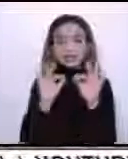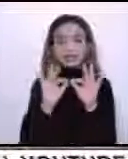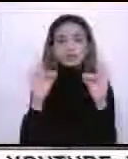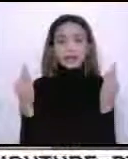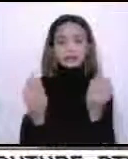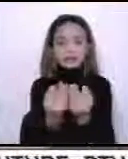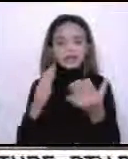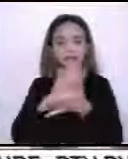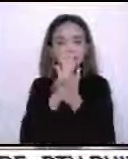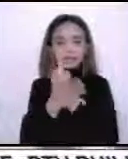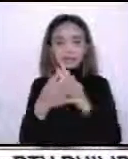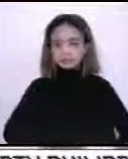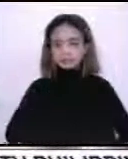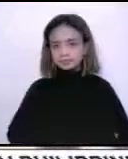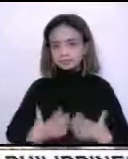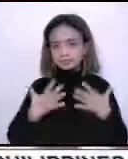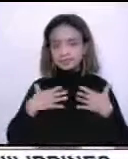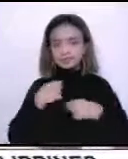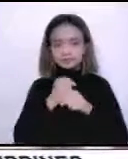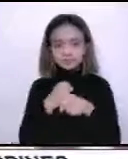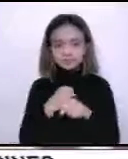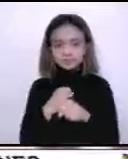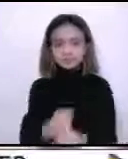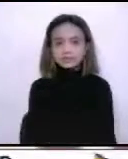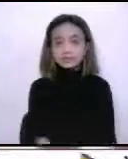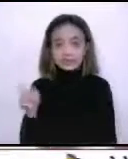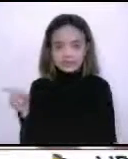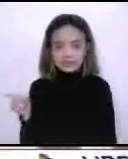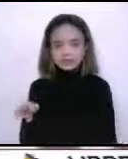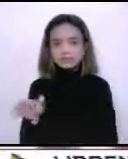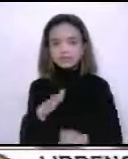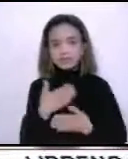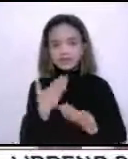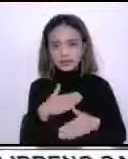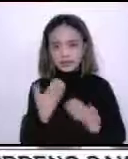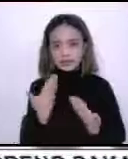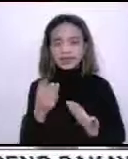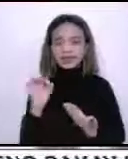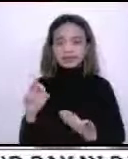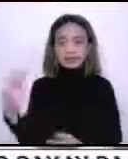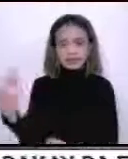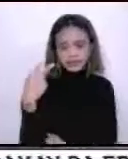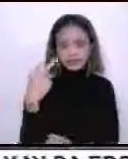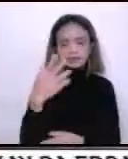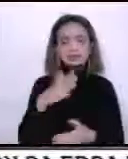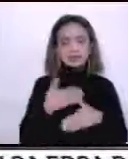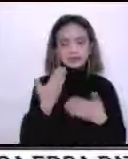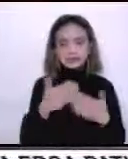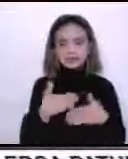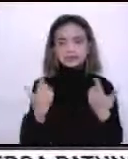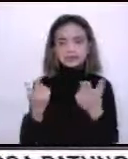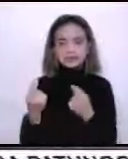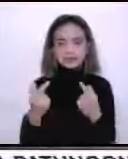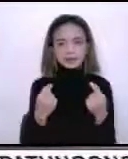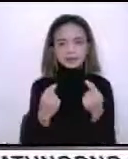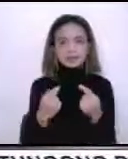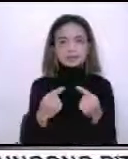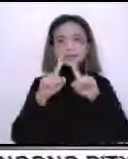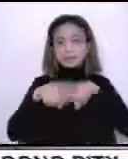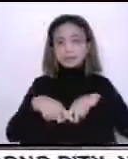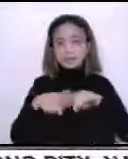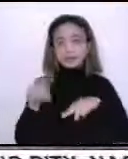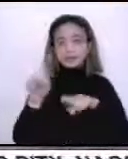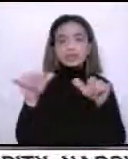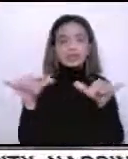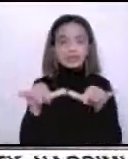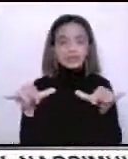sa paggawa ng mga obra. Masaya sila kapag nakikita nila akong masaya ako sa ginagawa ko. Depende sa size at detalye ng isang